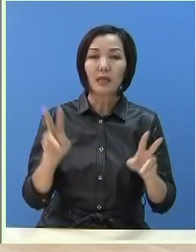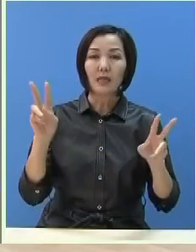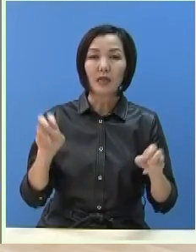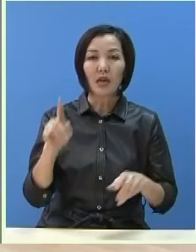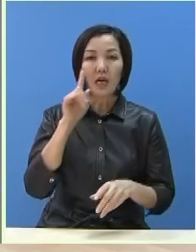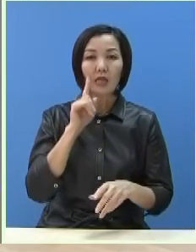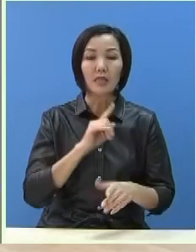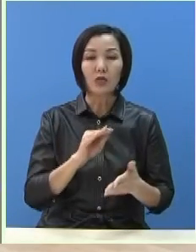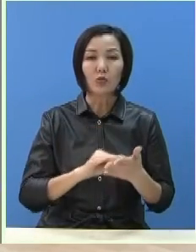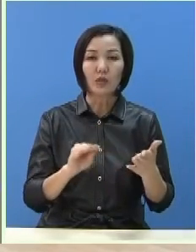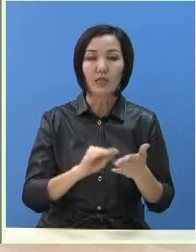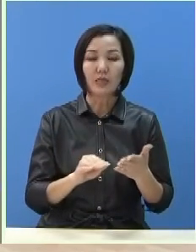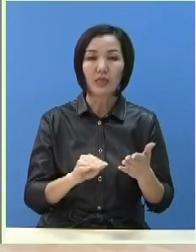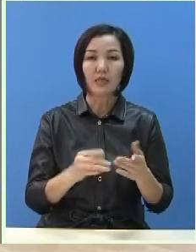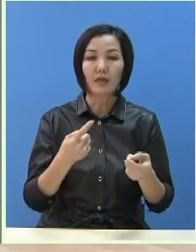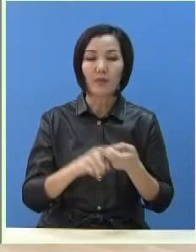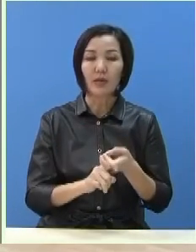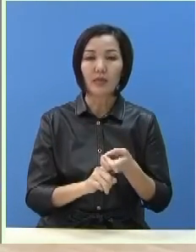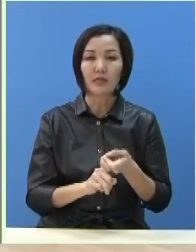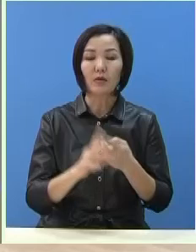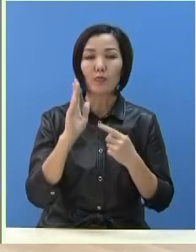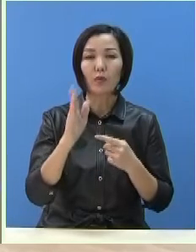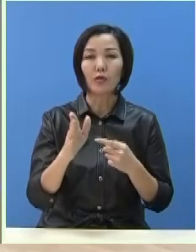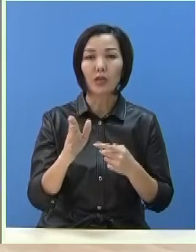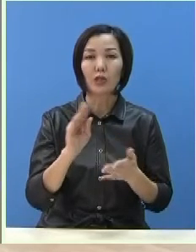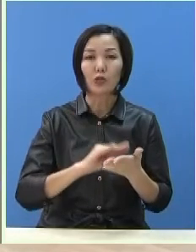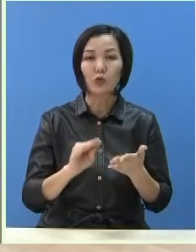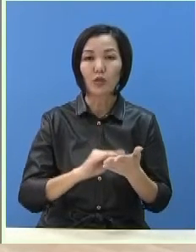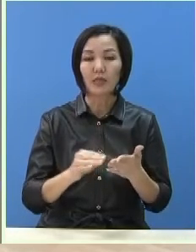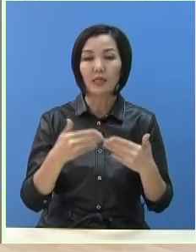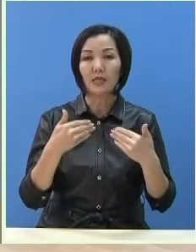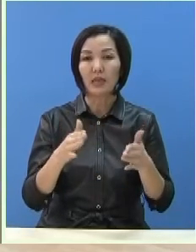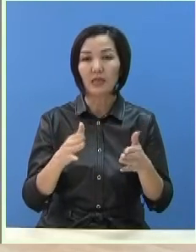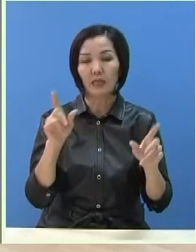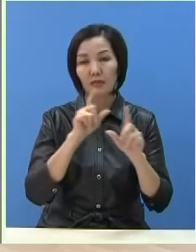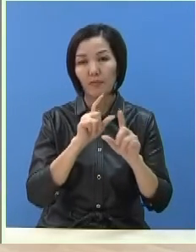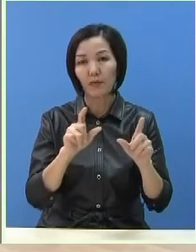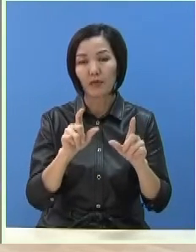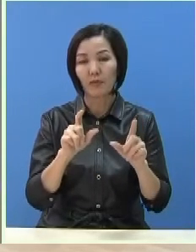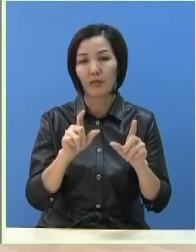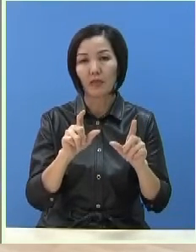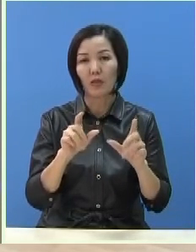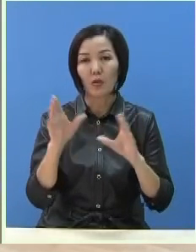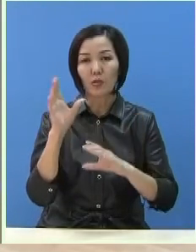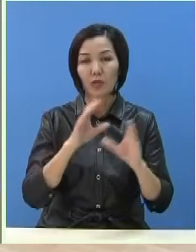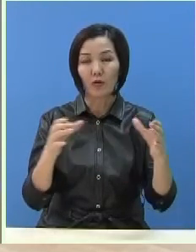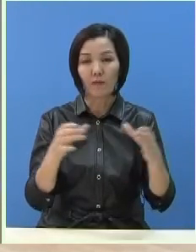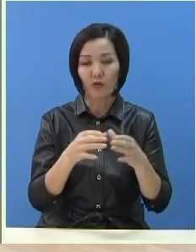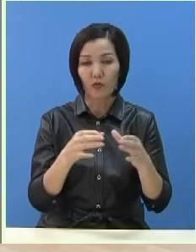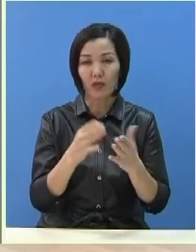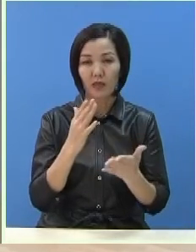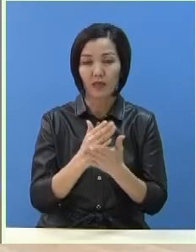Қазақ журналистикасына байланысты. Жалпы сіз болашақта журналистер дайындап шығаратын мекемедесіз ғой. Сіздің факультетіңізден,